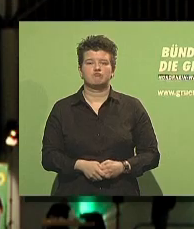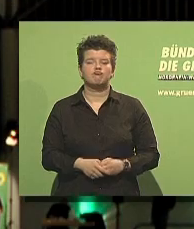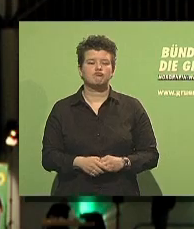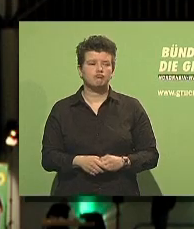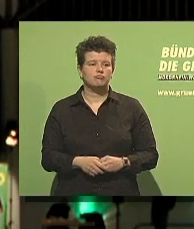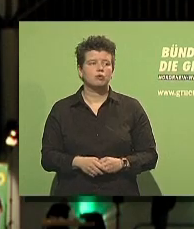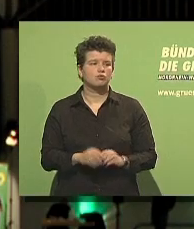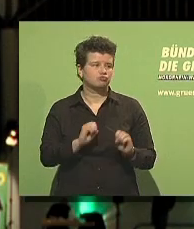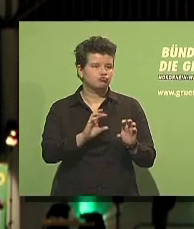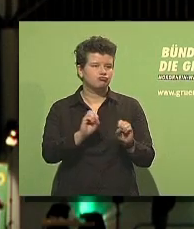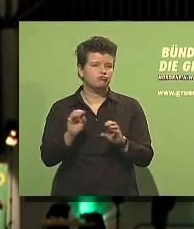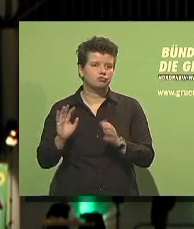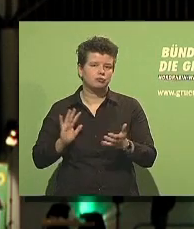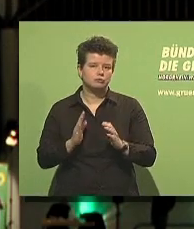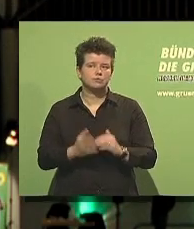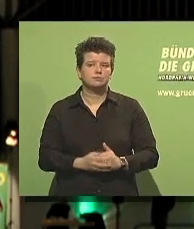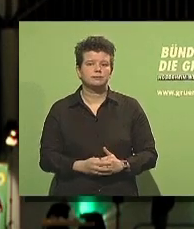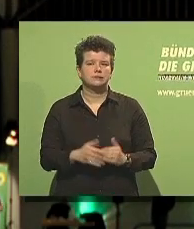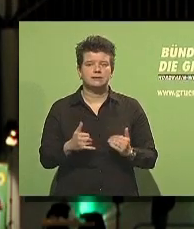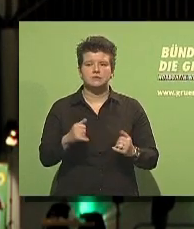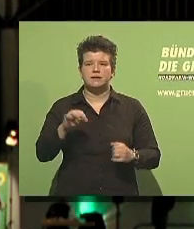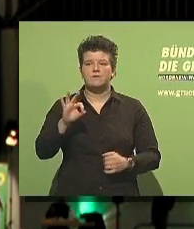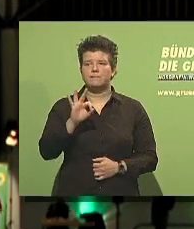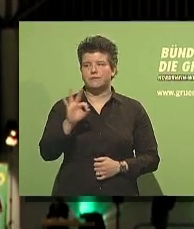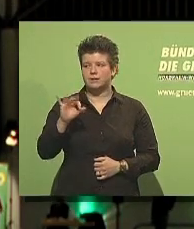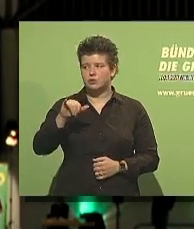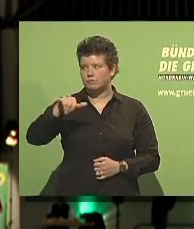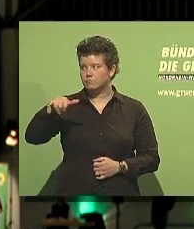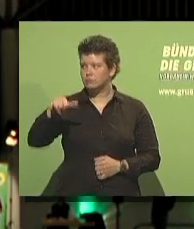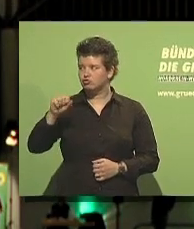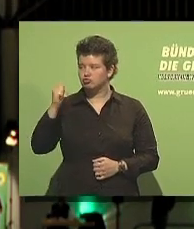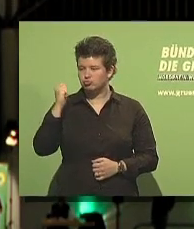Nun bitte ich Friedhof Schmidt ans Pult.